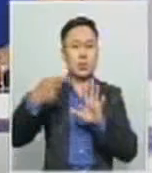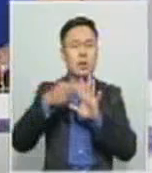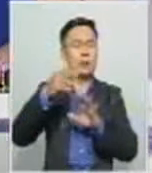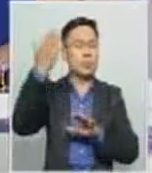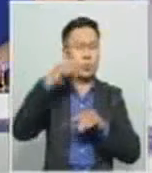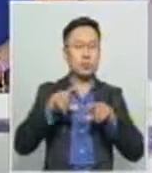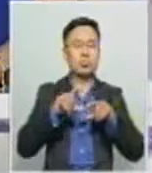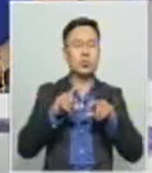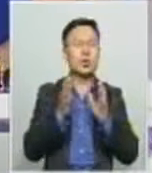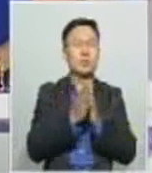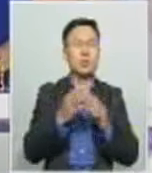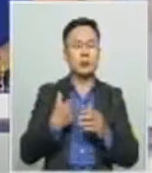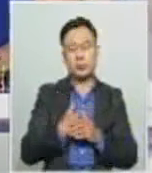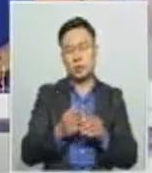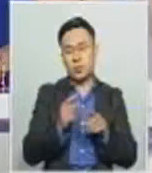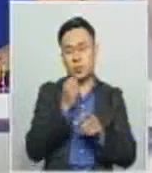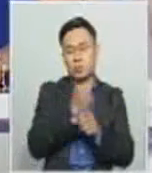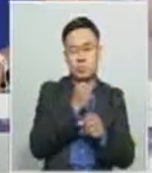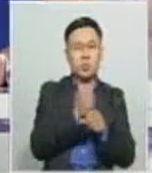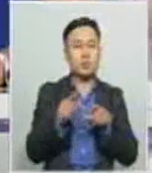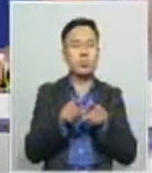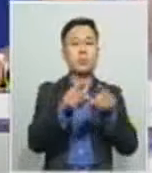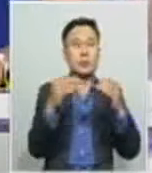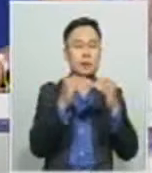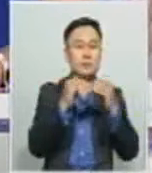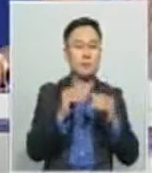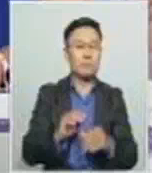มัยดำรงตำแหน่งทางการเมืองเป็นนายกรัฐมนตรีอะไรนู่นเลยเคยเป็นโ